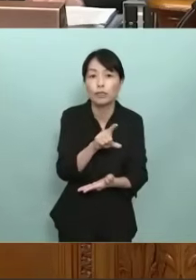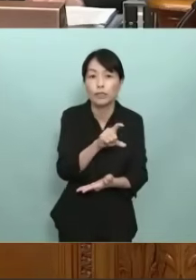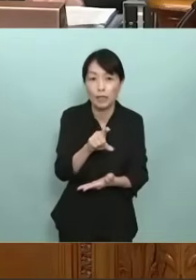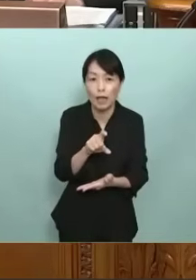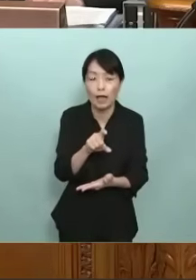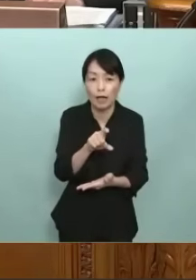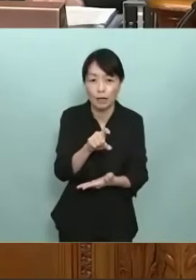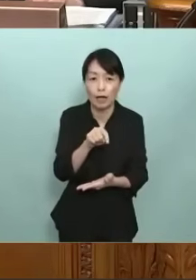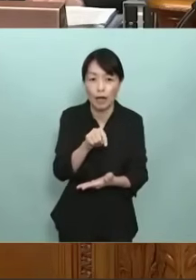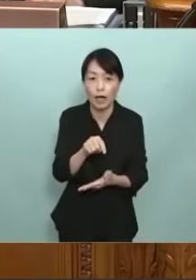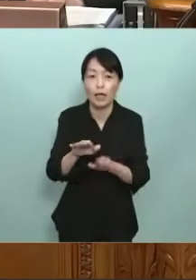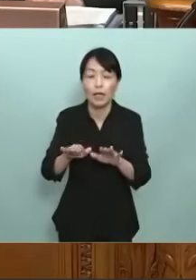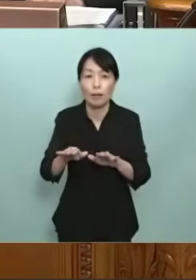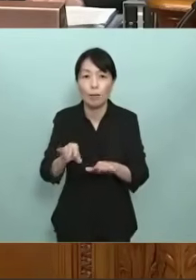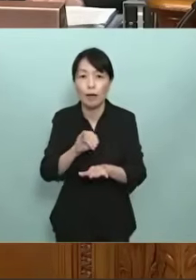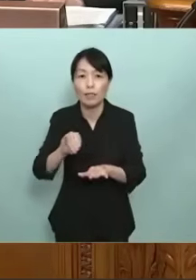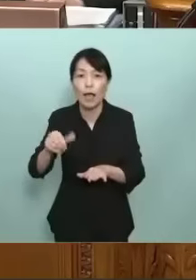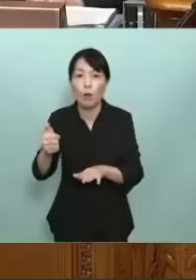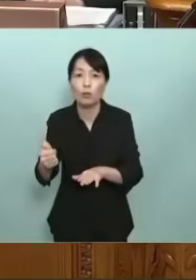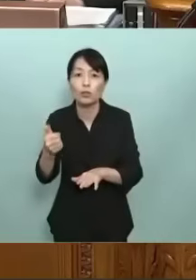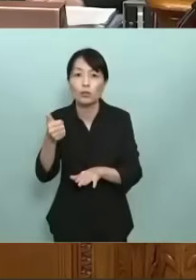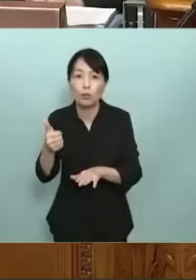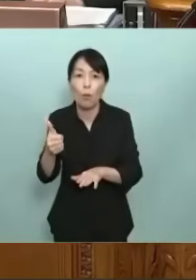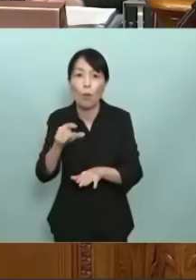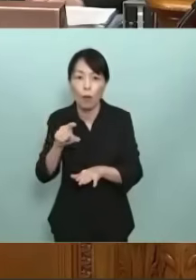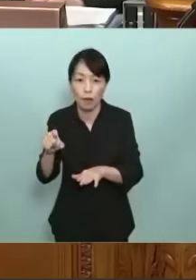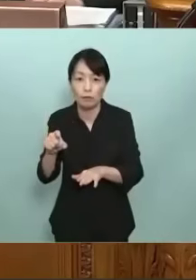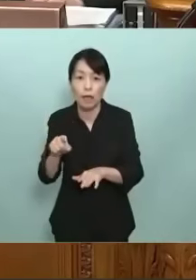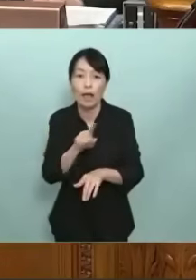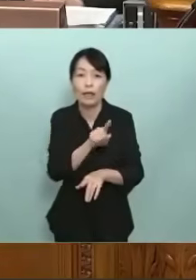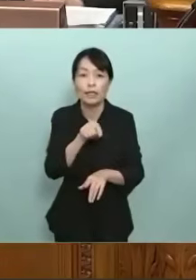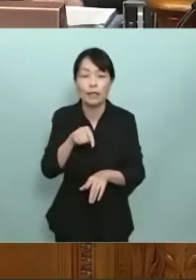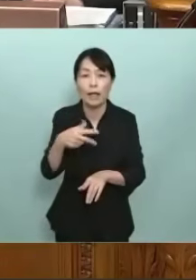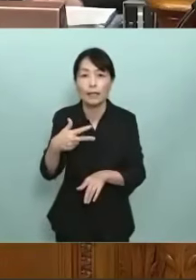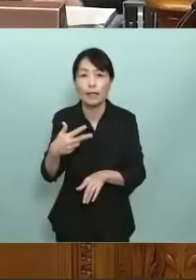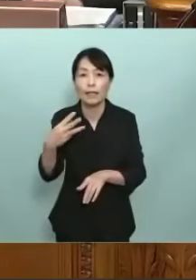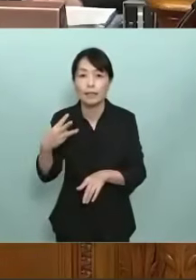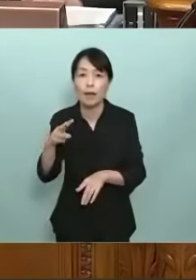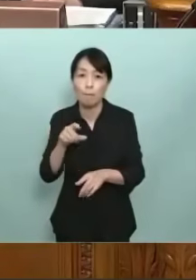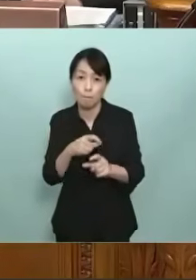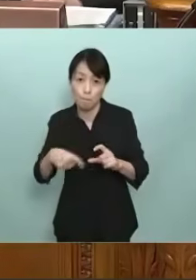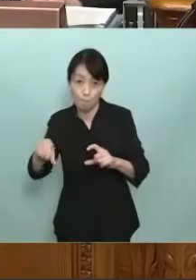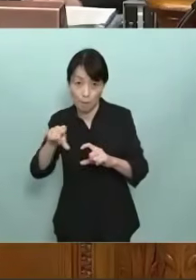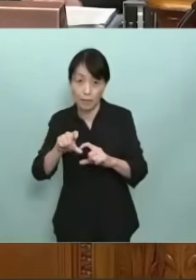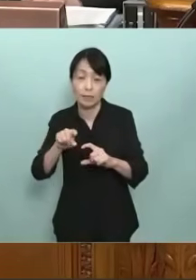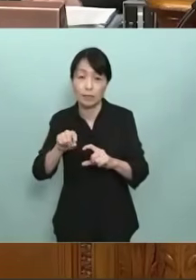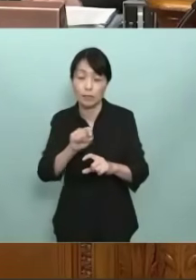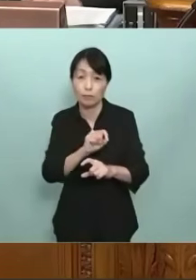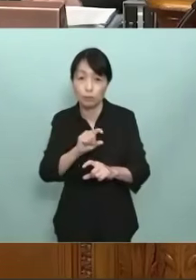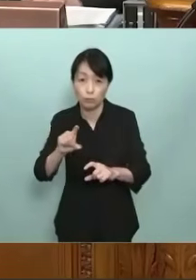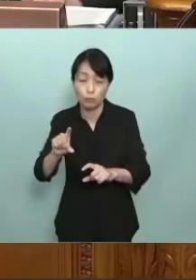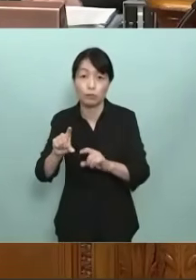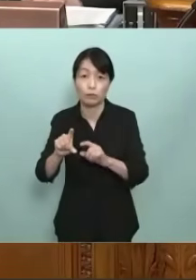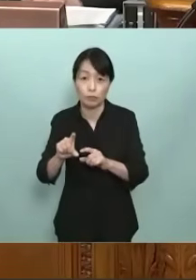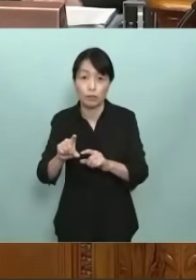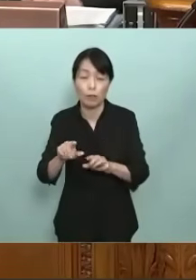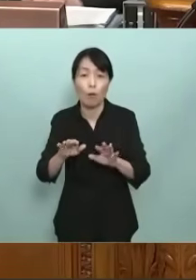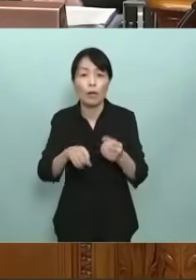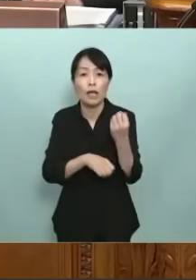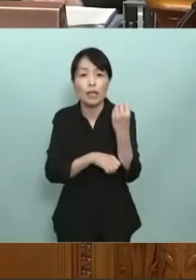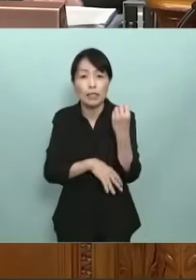現在は105円と1.73倍に増加していますであるならば基礎控除等も